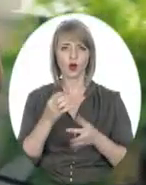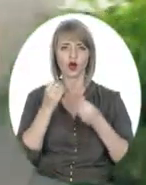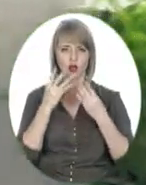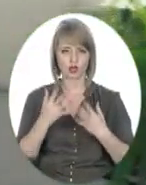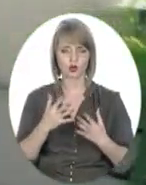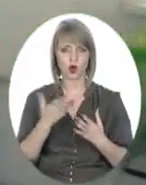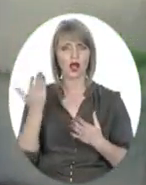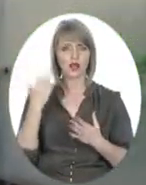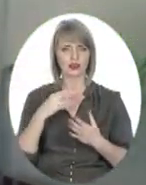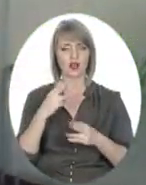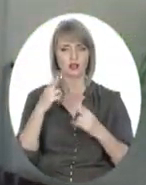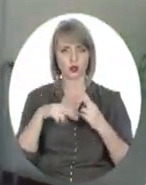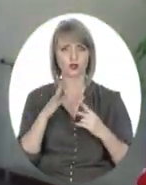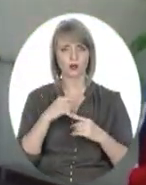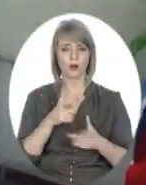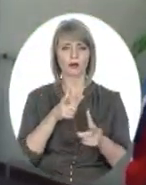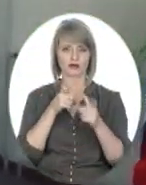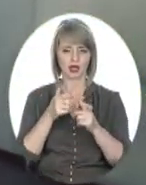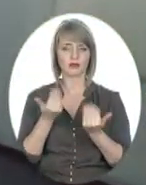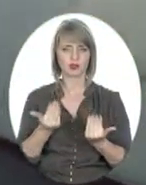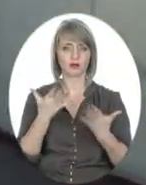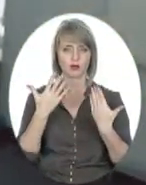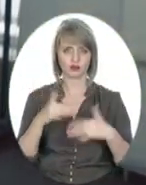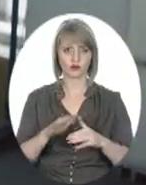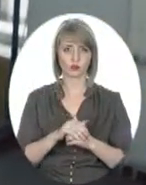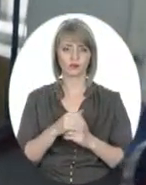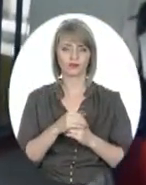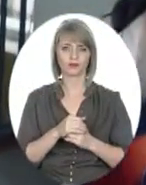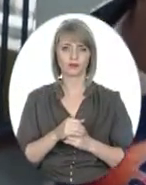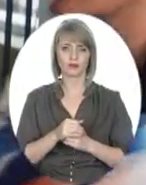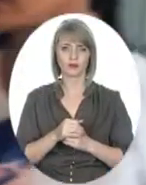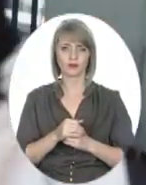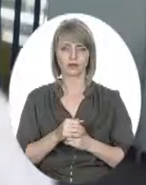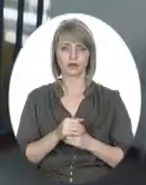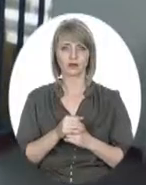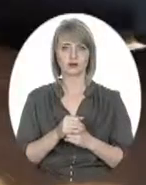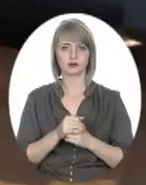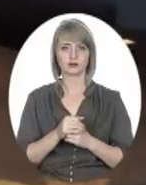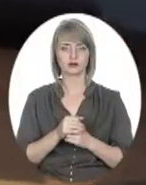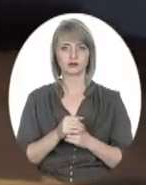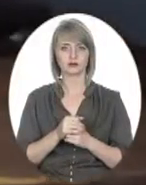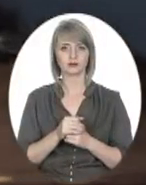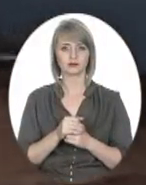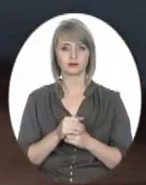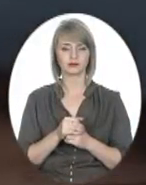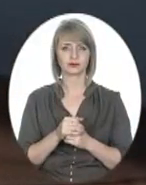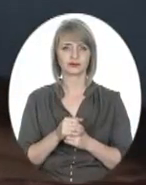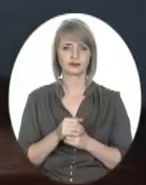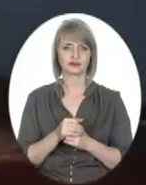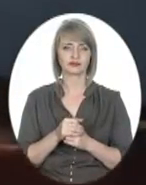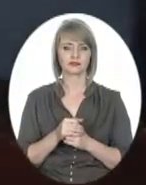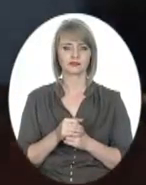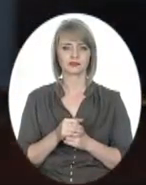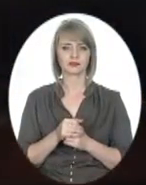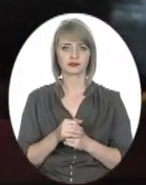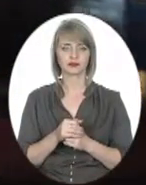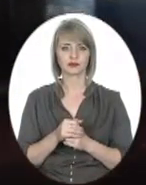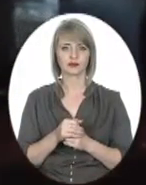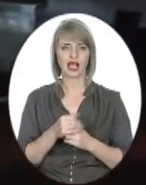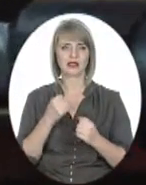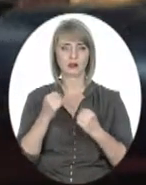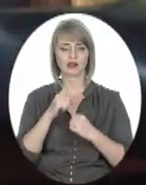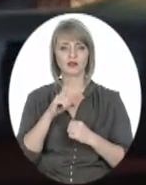точно пригласят. Не в этом году, так в следующем. Ей даже с атрофированной ногой многое легко дается. Дартс, пулевая стрельба, тяжелая